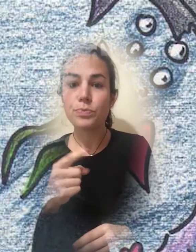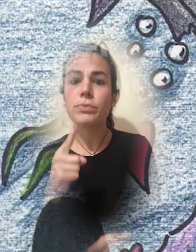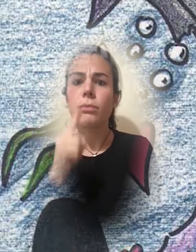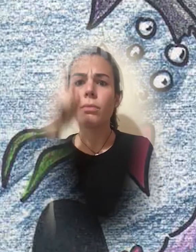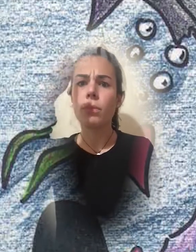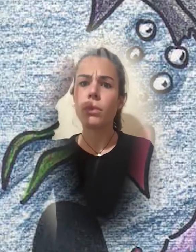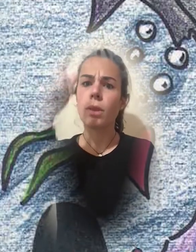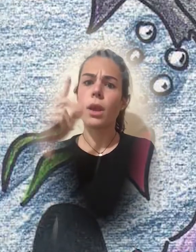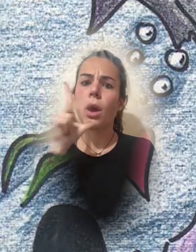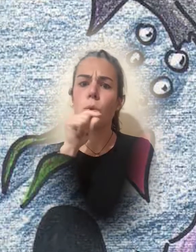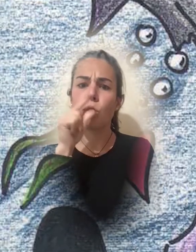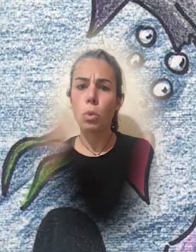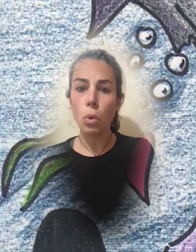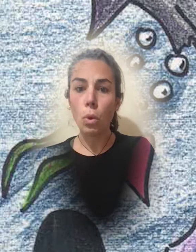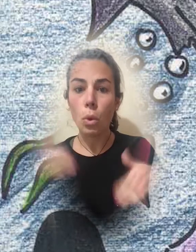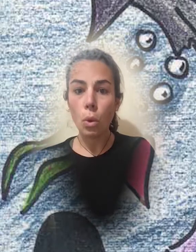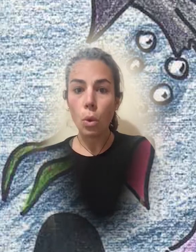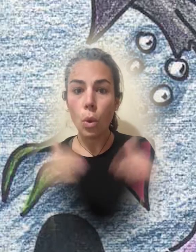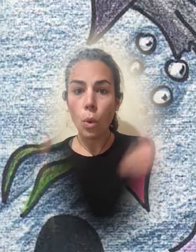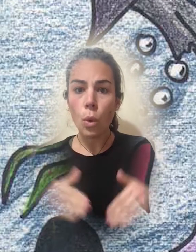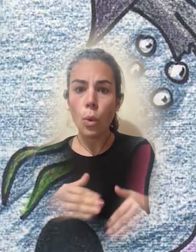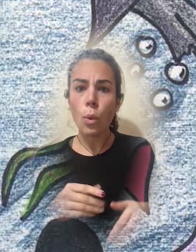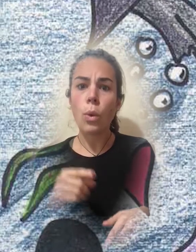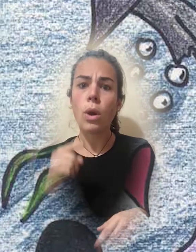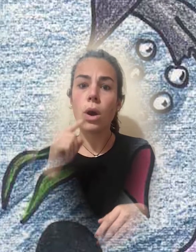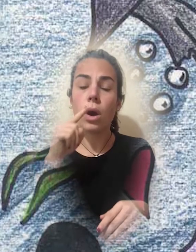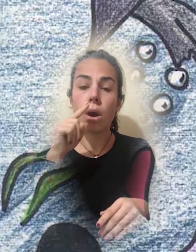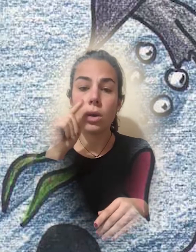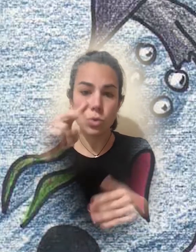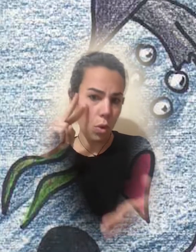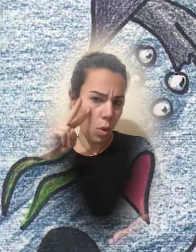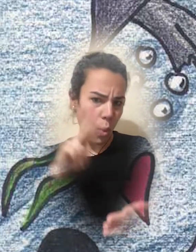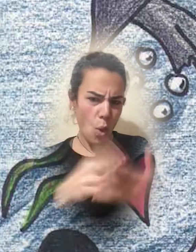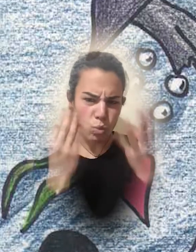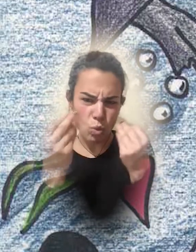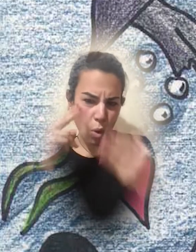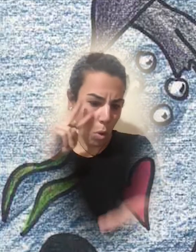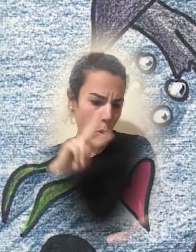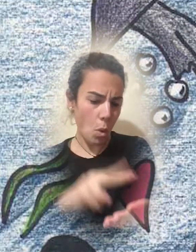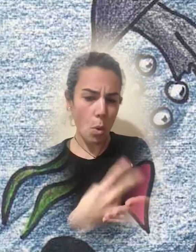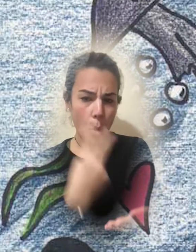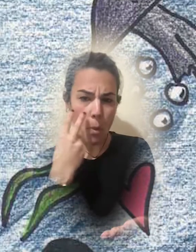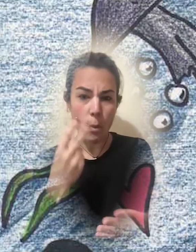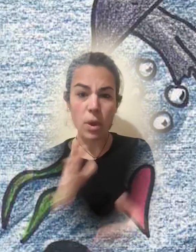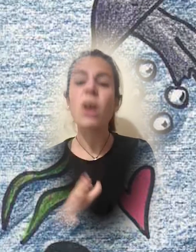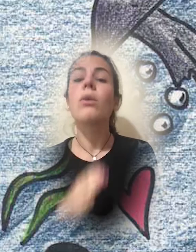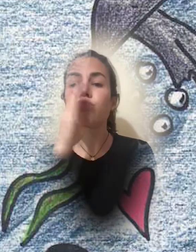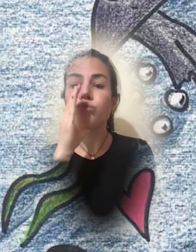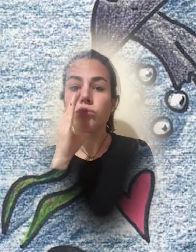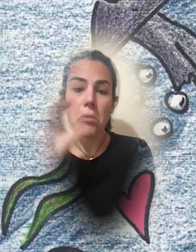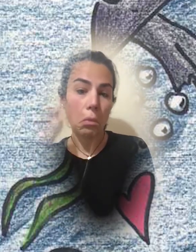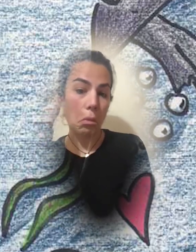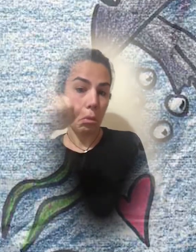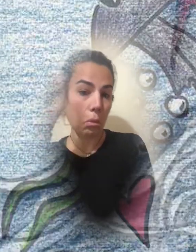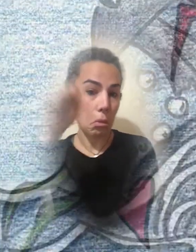boniques mans. Et tornaràs lleig de tant mirar-te al mirall, li deien les gavines,